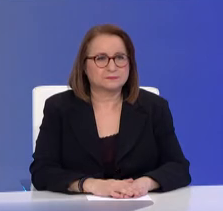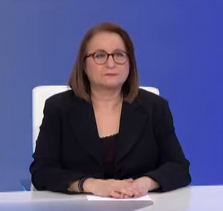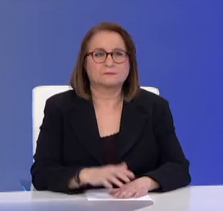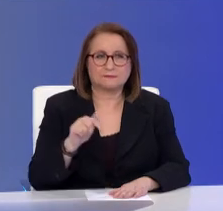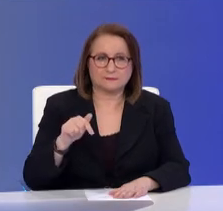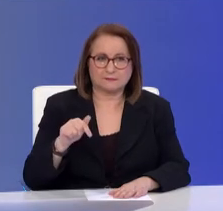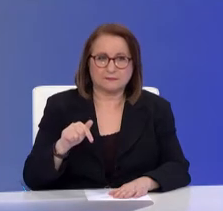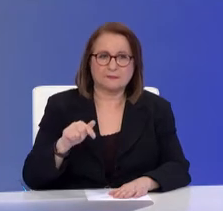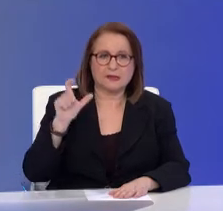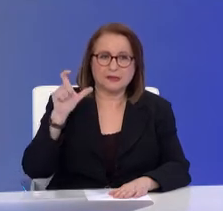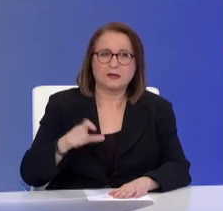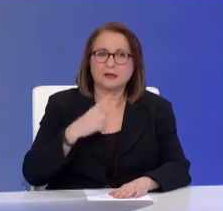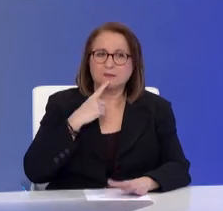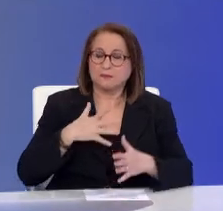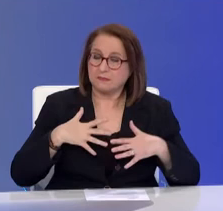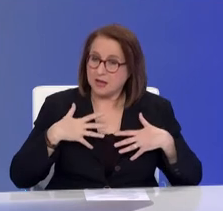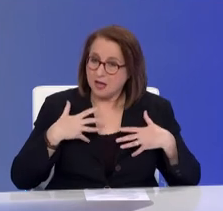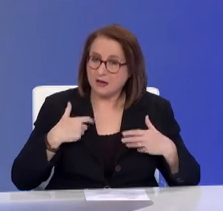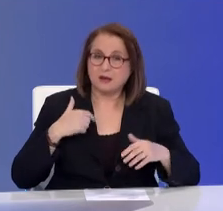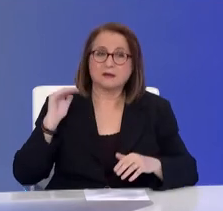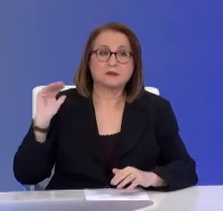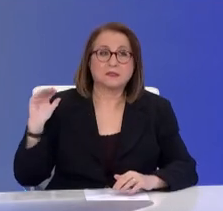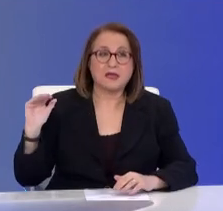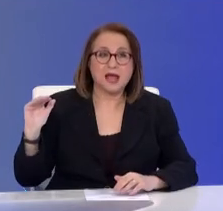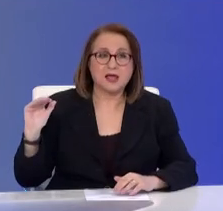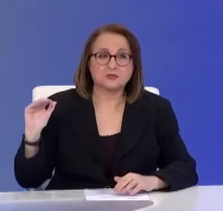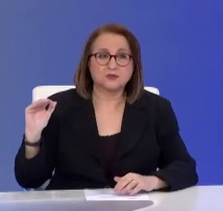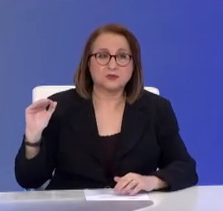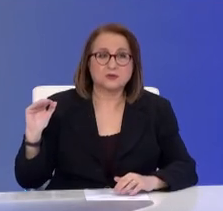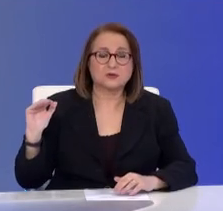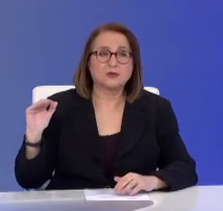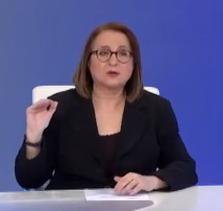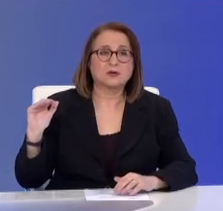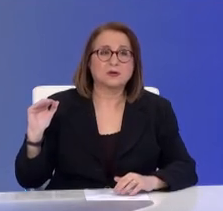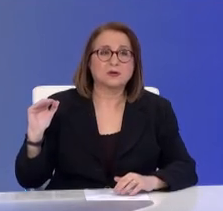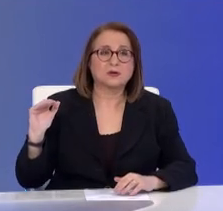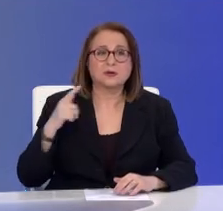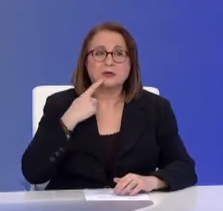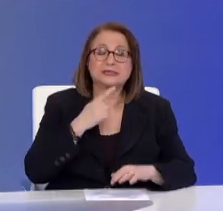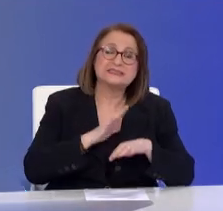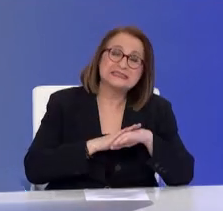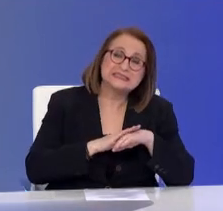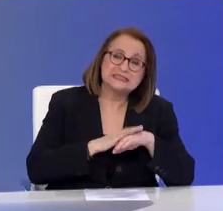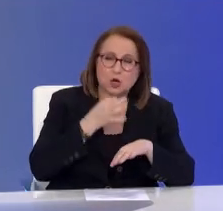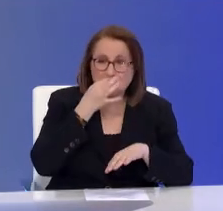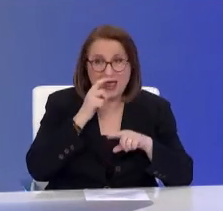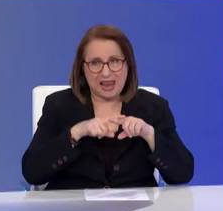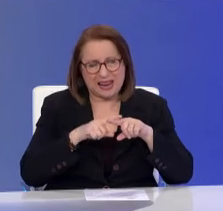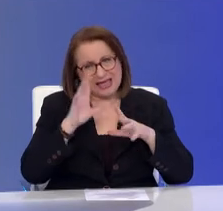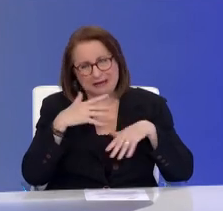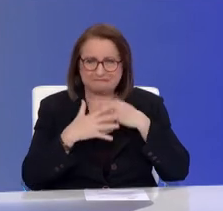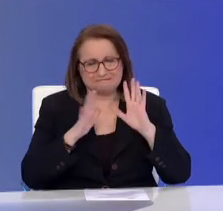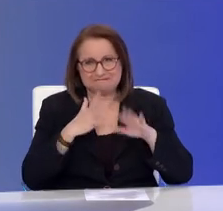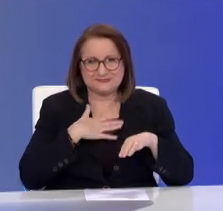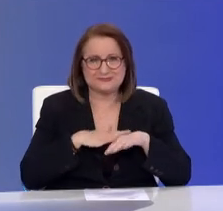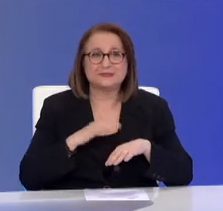Now it is my great pleasure και τώρα to είναι call, μεγάλη μου τιμή να καλέσω. Να μιλήσω ελληνικά πρώτα. Καλείται